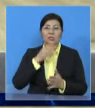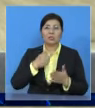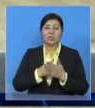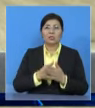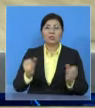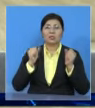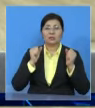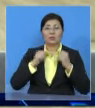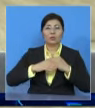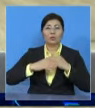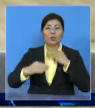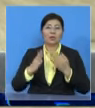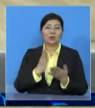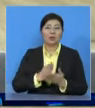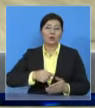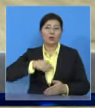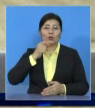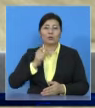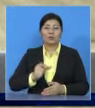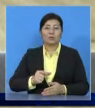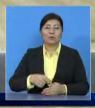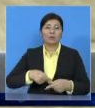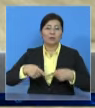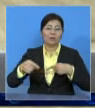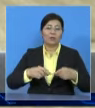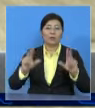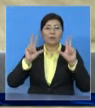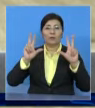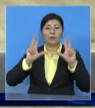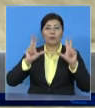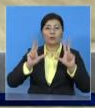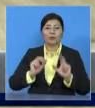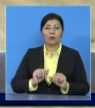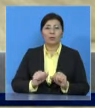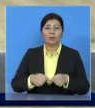алаңы, одан үлкен балдарға кешкісін келіп, доу ойнау, волейбол ойнауға. Яғни,